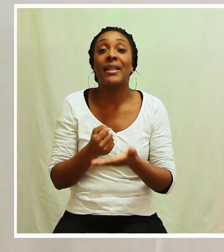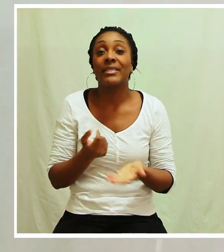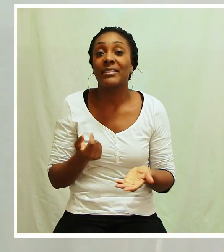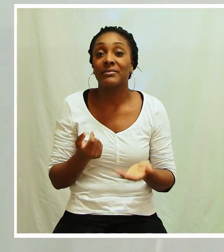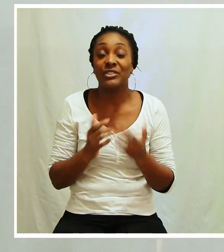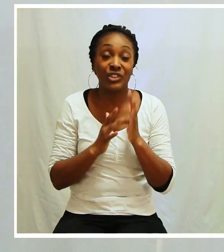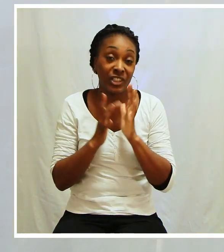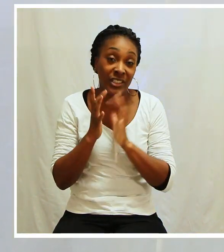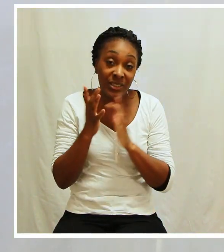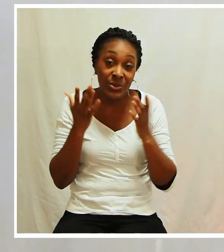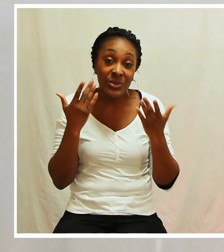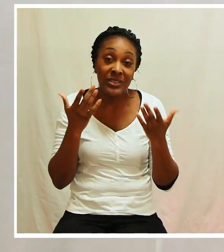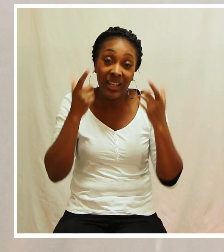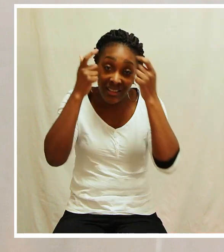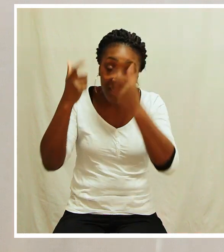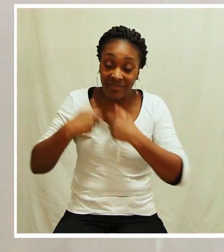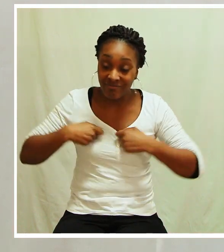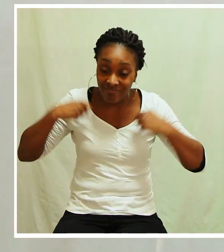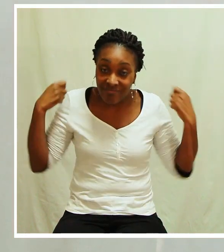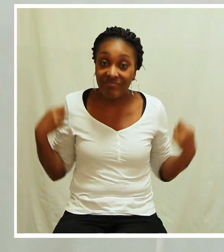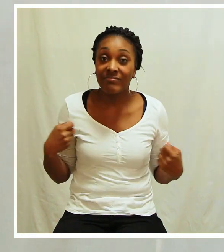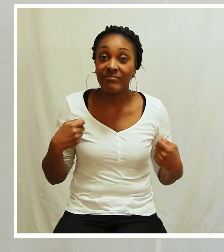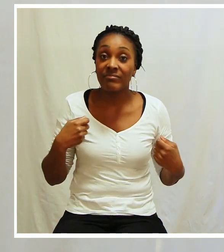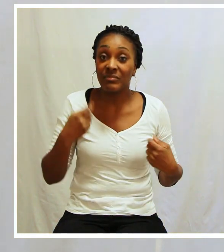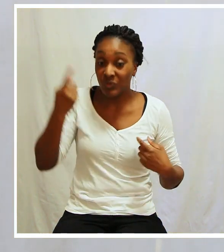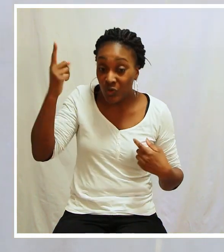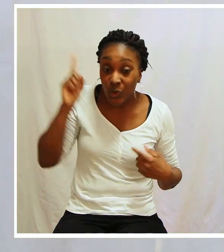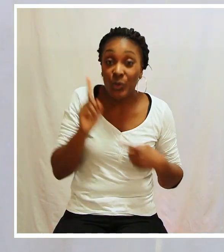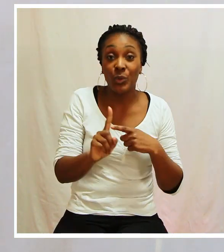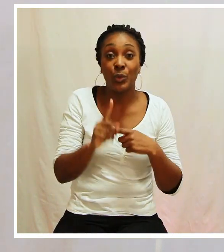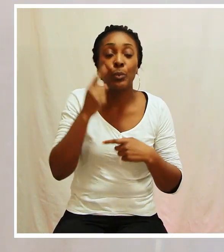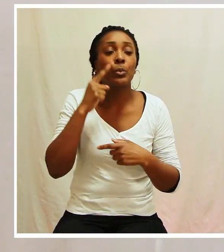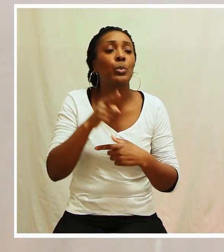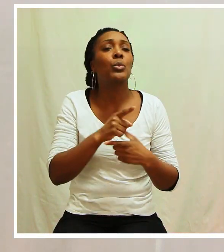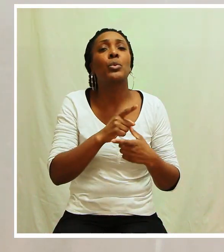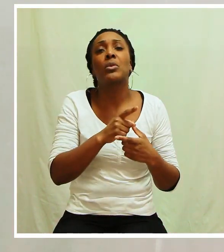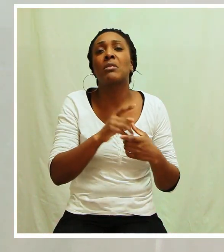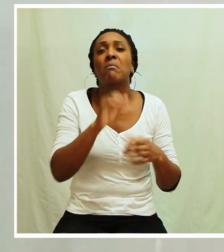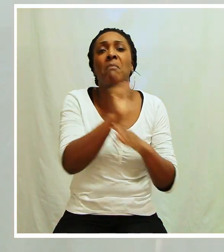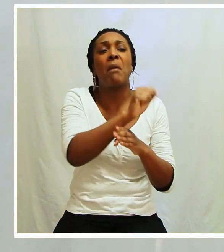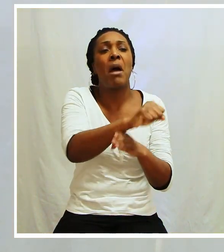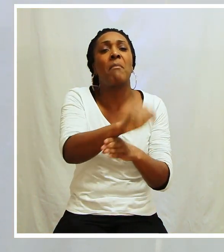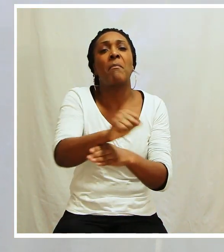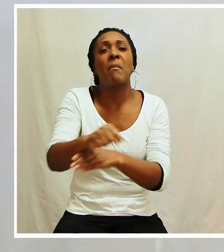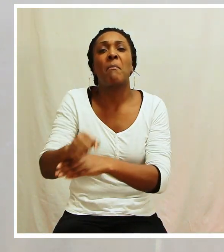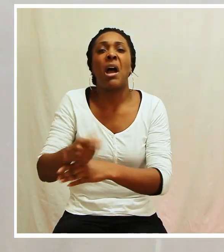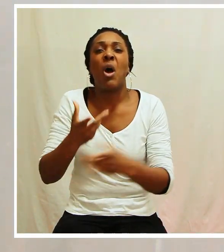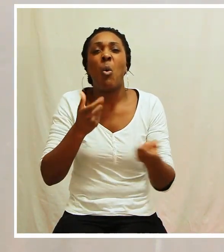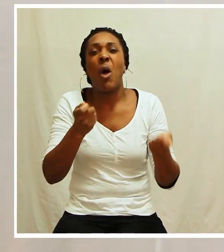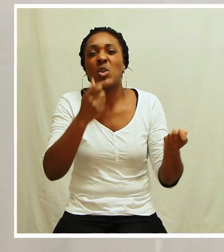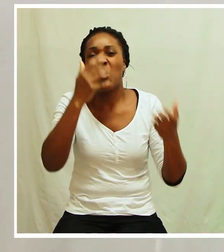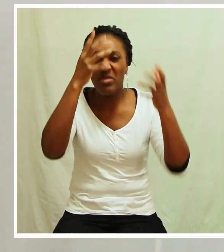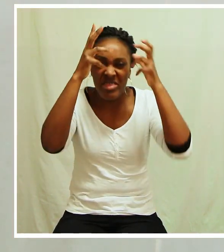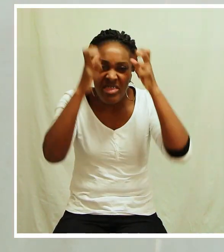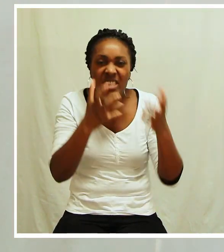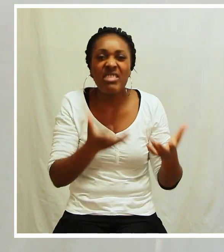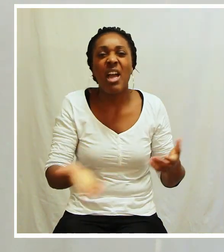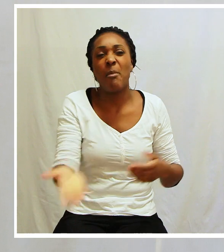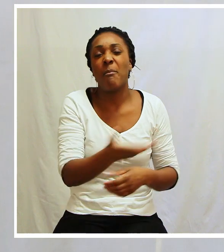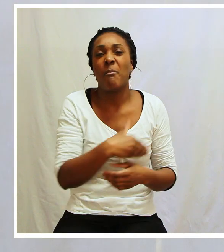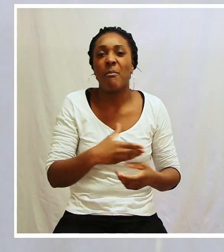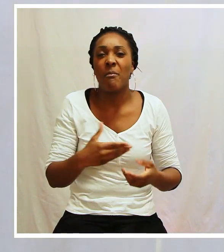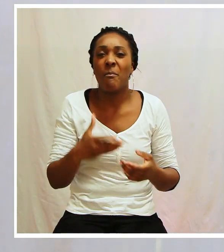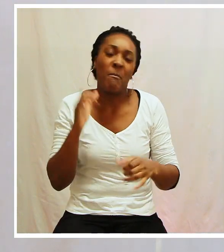a été dépouillé, c'est parce que derrière, il allait dépouiller le royaume des ténèbres. Et que ce qui est en train de te détruire et de te